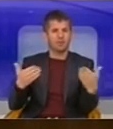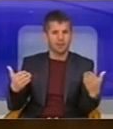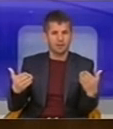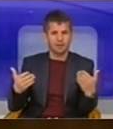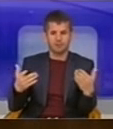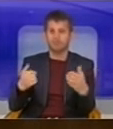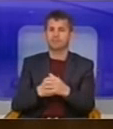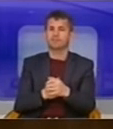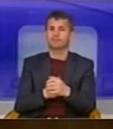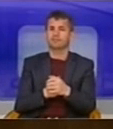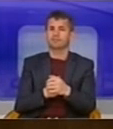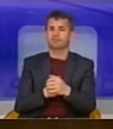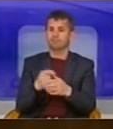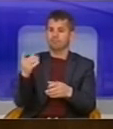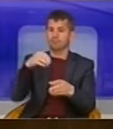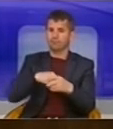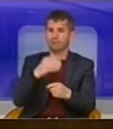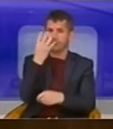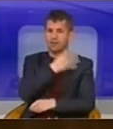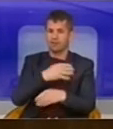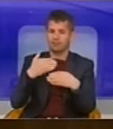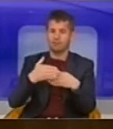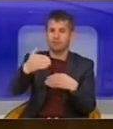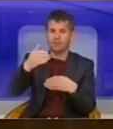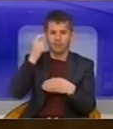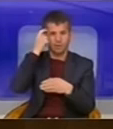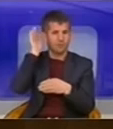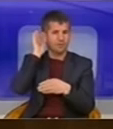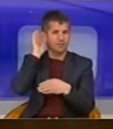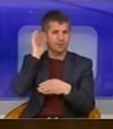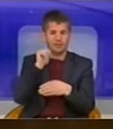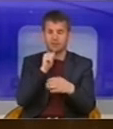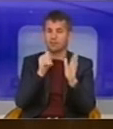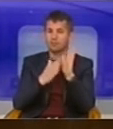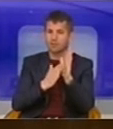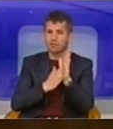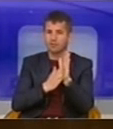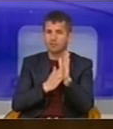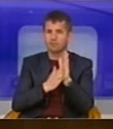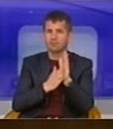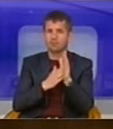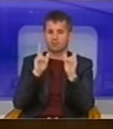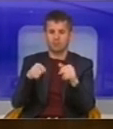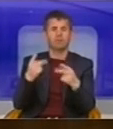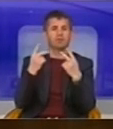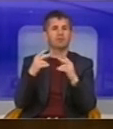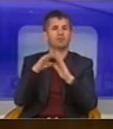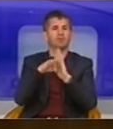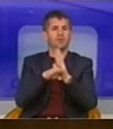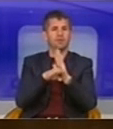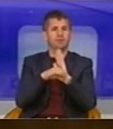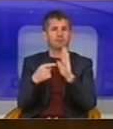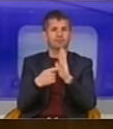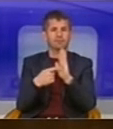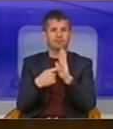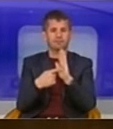kuadër të 4 vjeçarit të cilën do ta udhëheqë kryeministri Mustafa, do të jetë njëri prej programeve që do